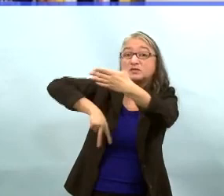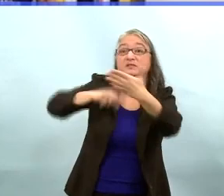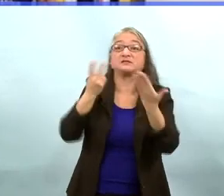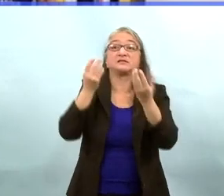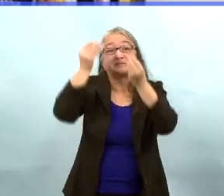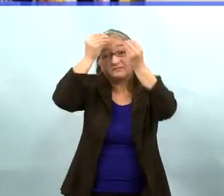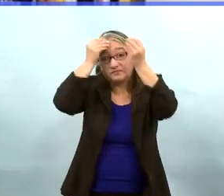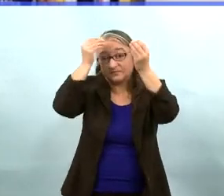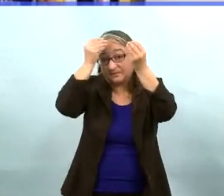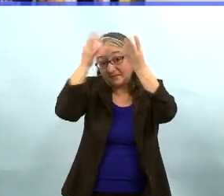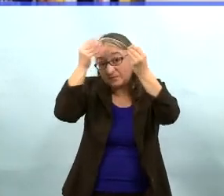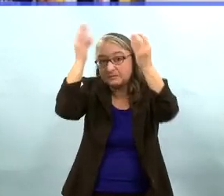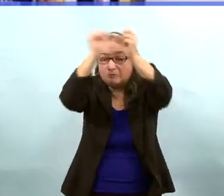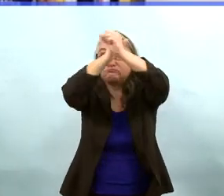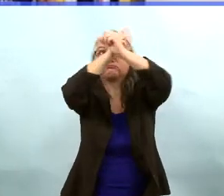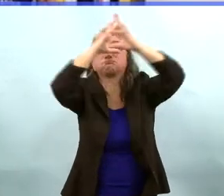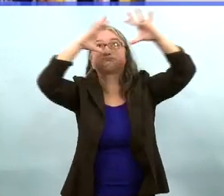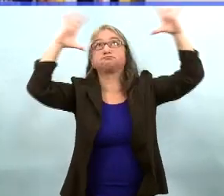faire face à cette décision.